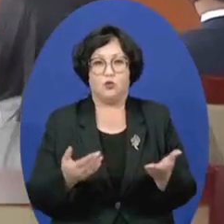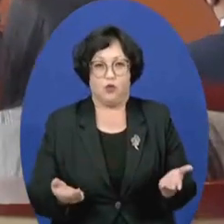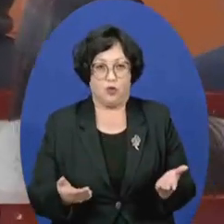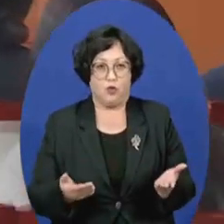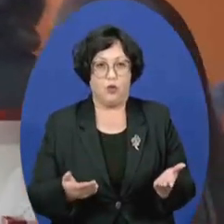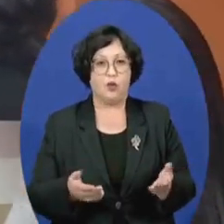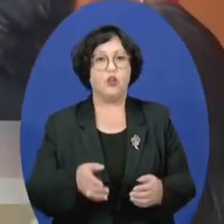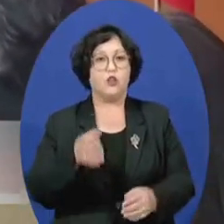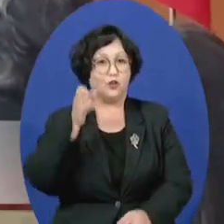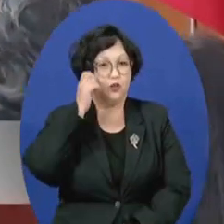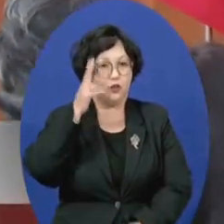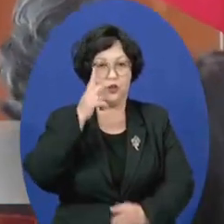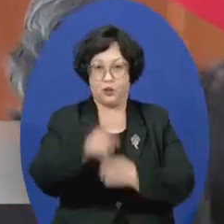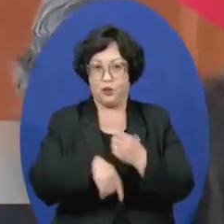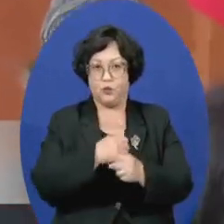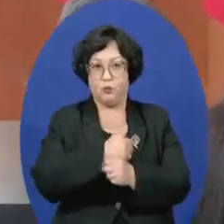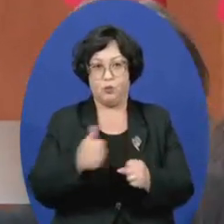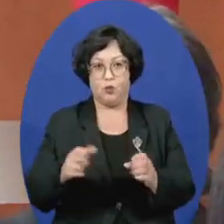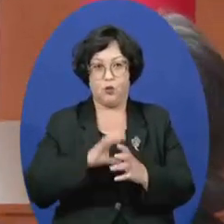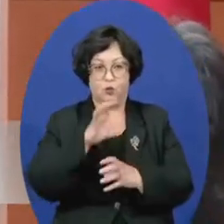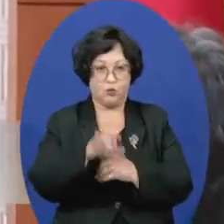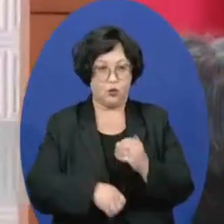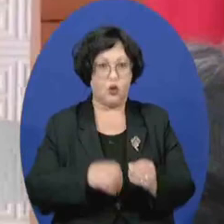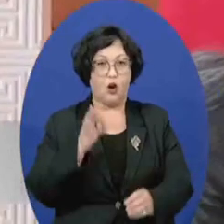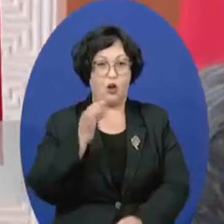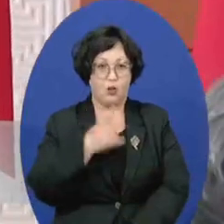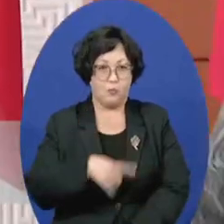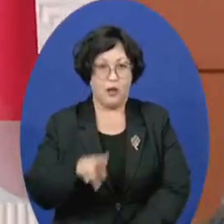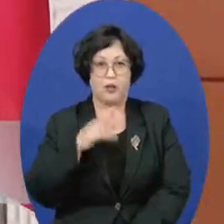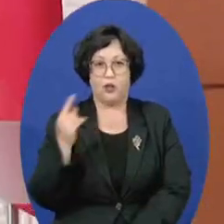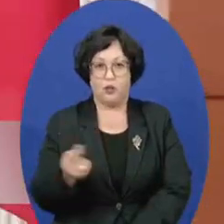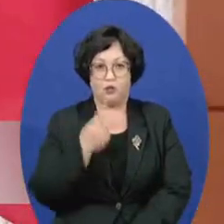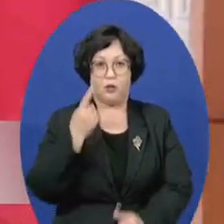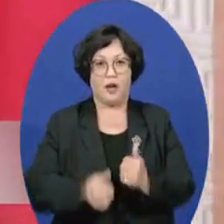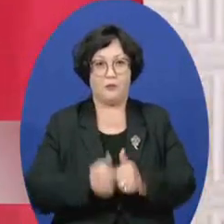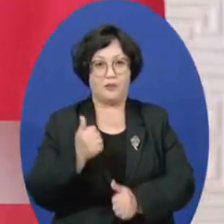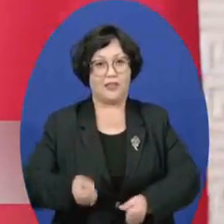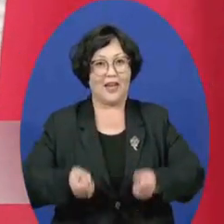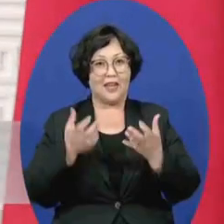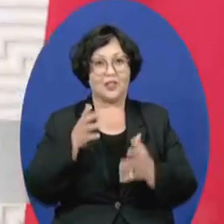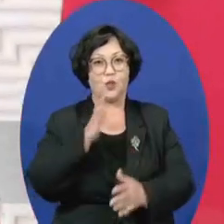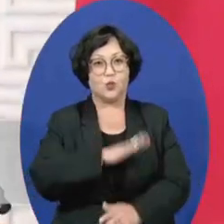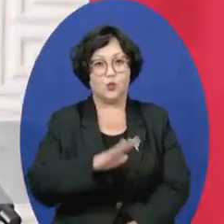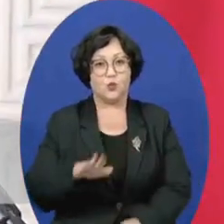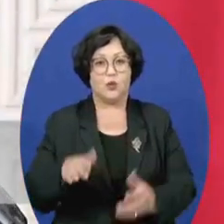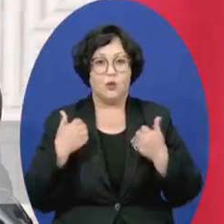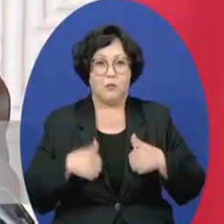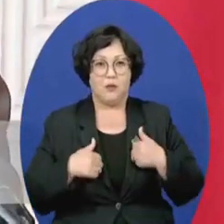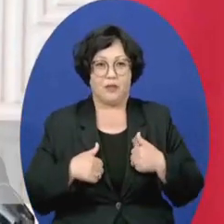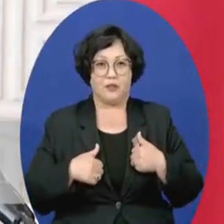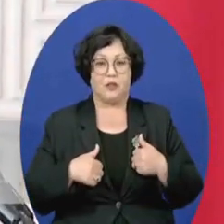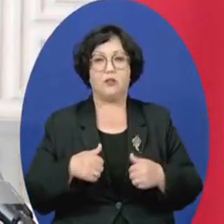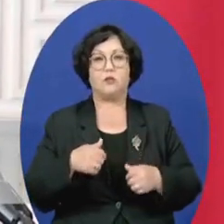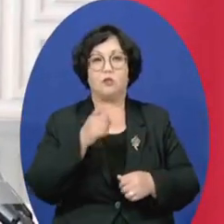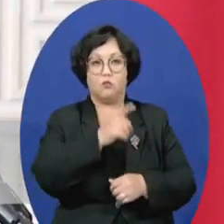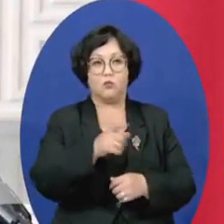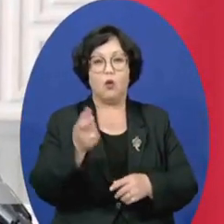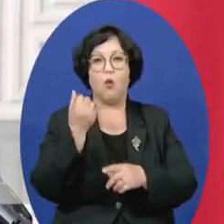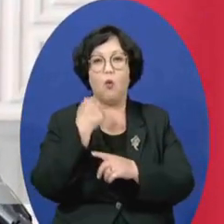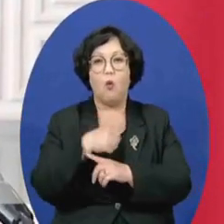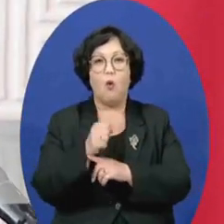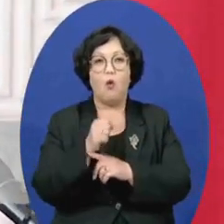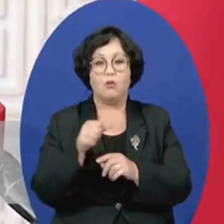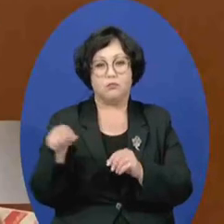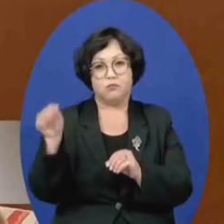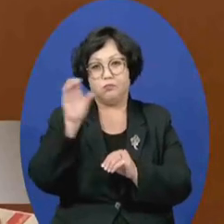За харин эрхлэгч жил бүр олон улсын олимпиадад өндөр амжилт гаргасан хүүхдүүд болон багш нартаа урамшуулал олгодог байх